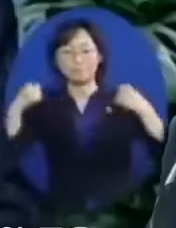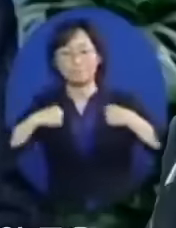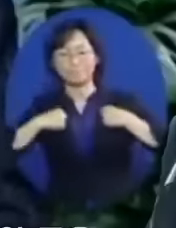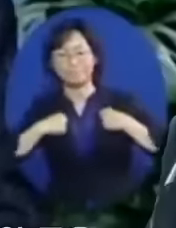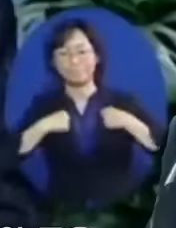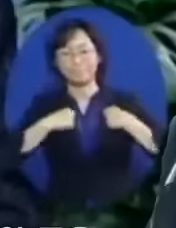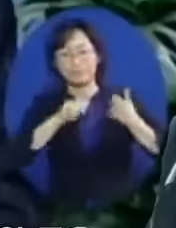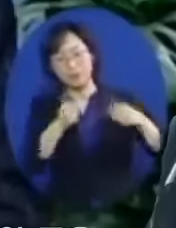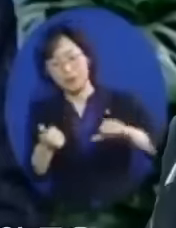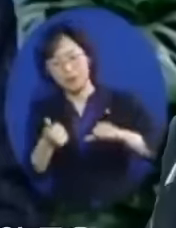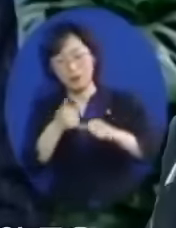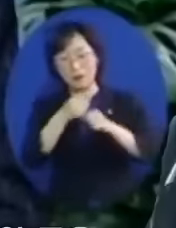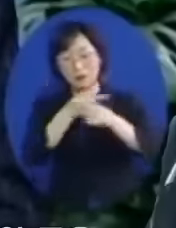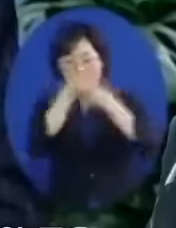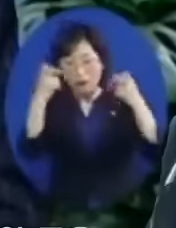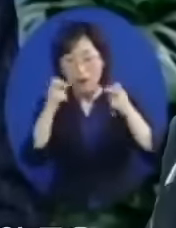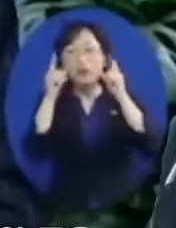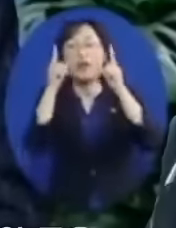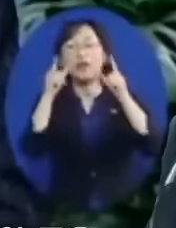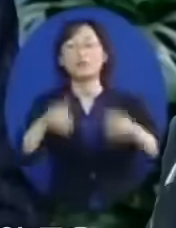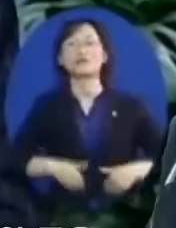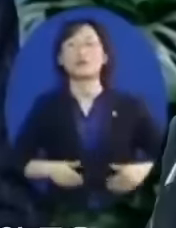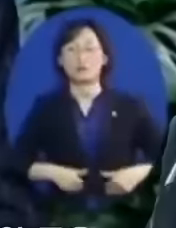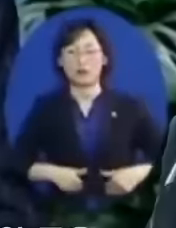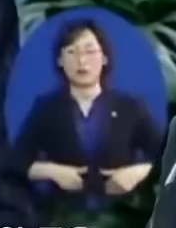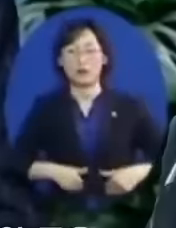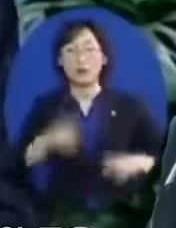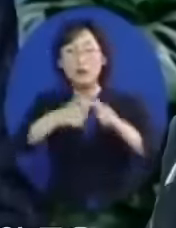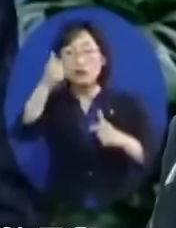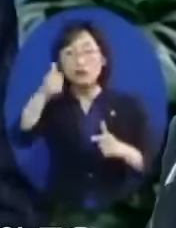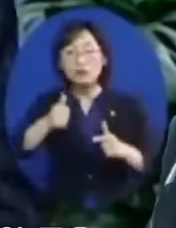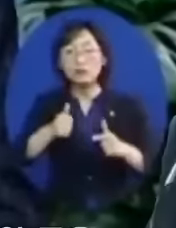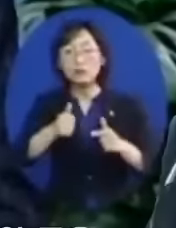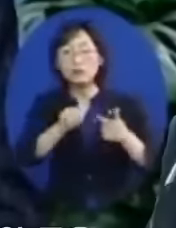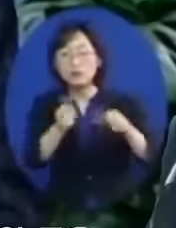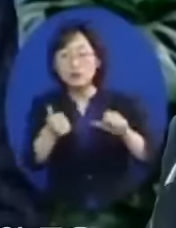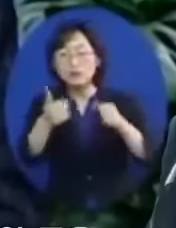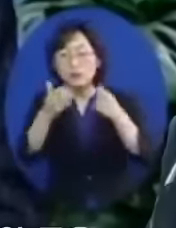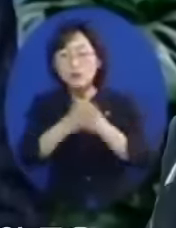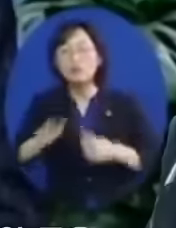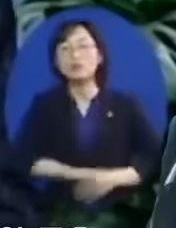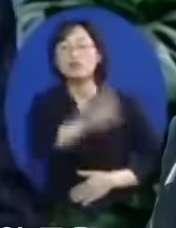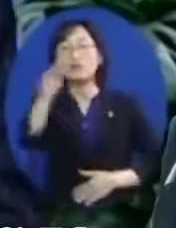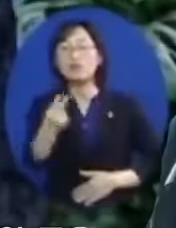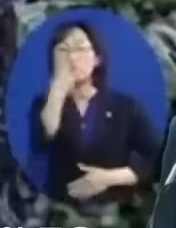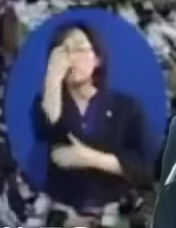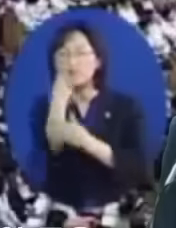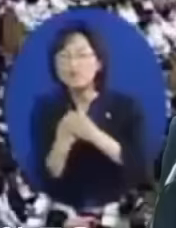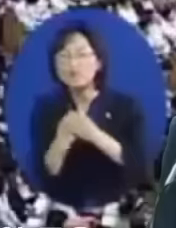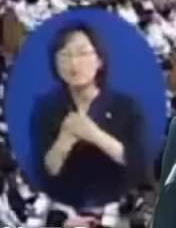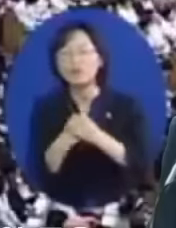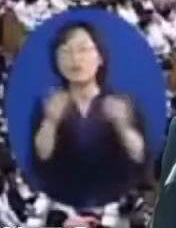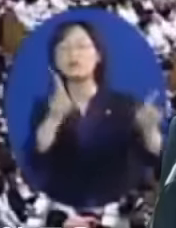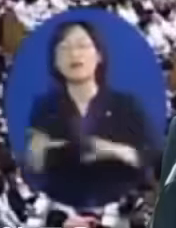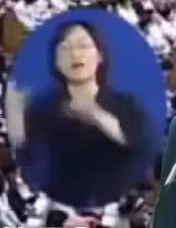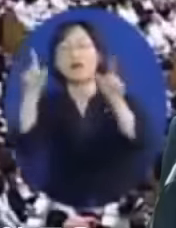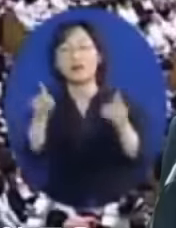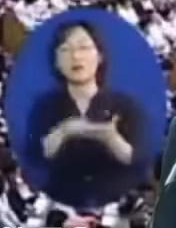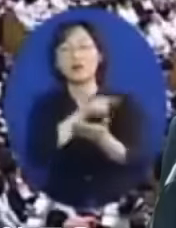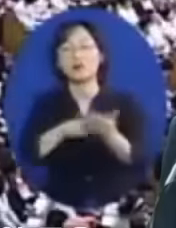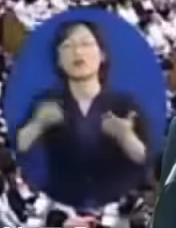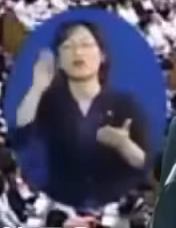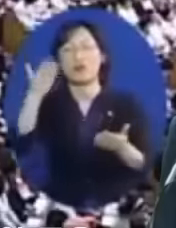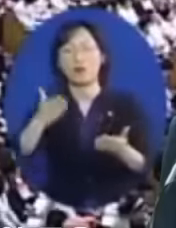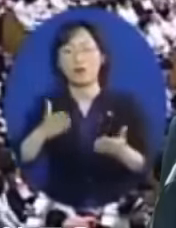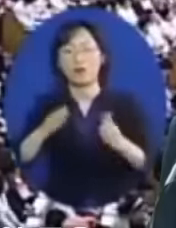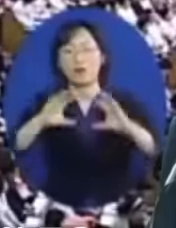깨고 살아야 되는 것입니다. 그리고 예수님의 죽음을 통해서 우리 부패한 삶이 청산되는 것입니다. 우리는 세상과